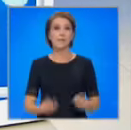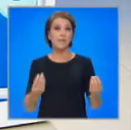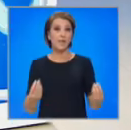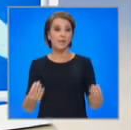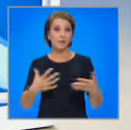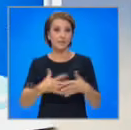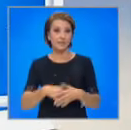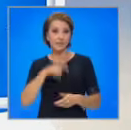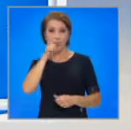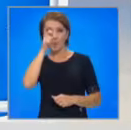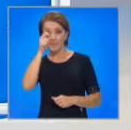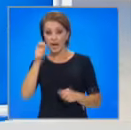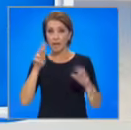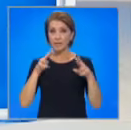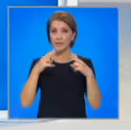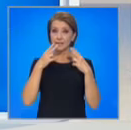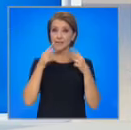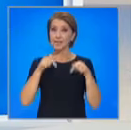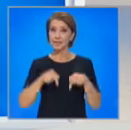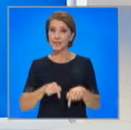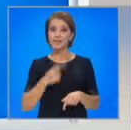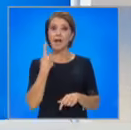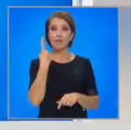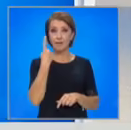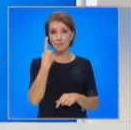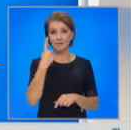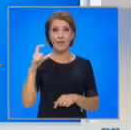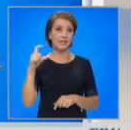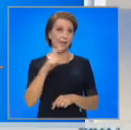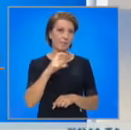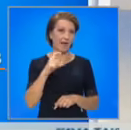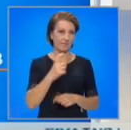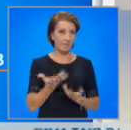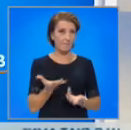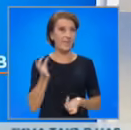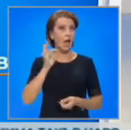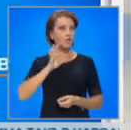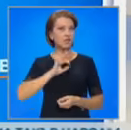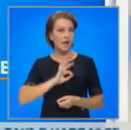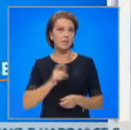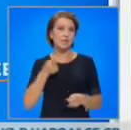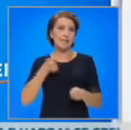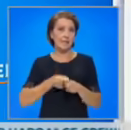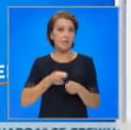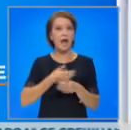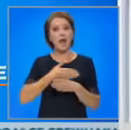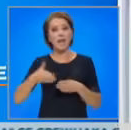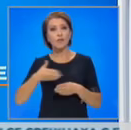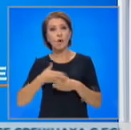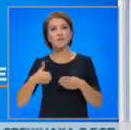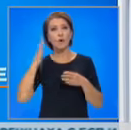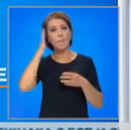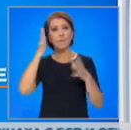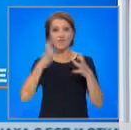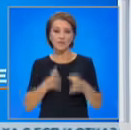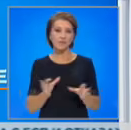Започва централната емисия по света и у нас. Аз съм Аделина Радева. Аз съм Спас Кьосеф. Добър вечер. Шанс за съставяне на редовно правителство вече